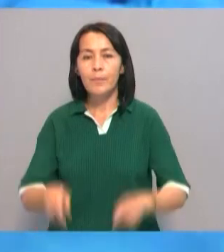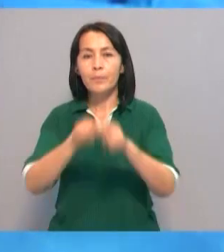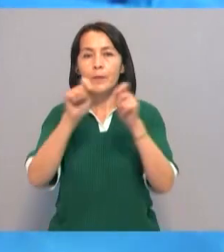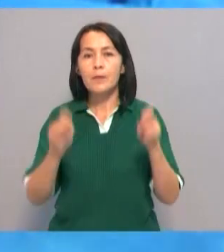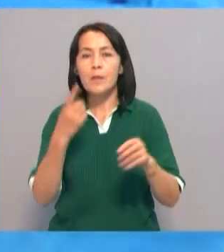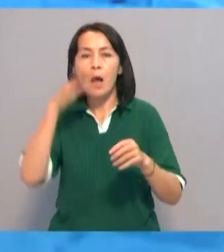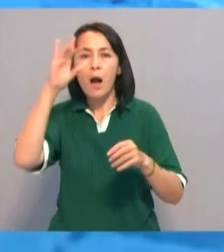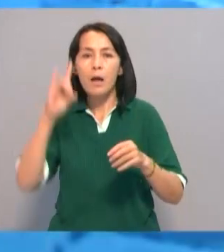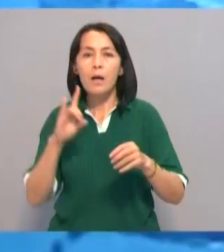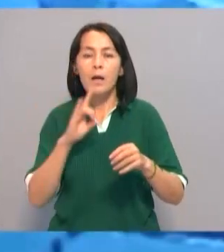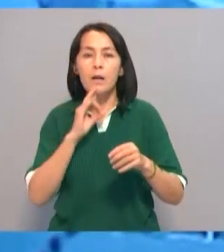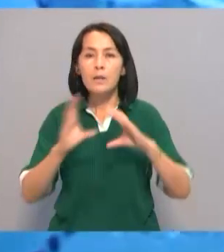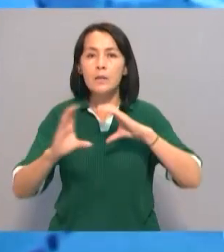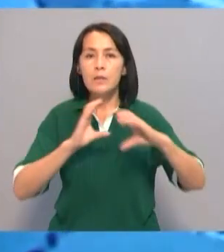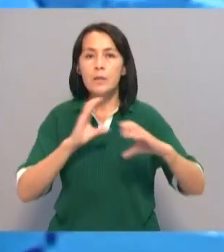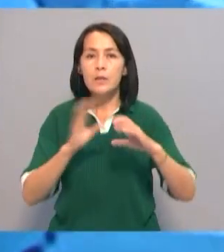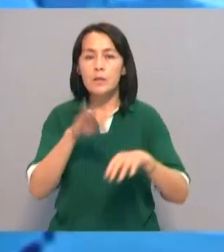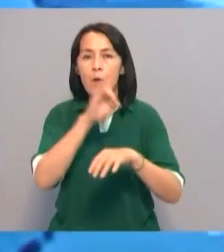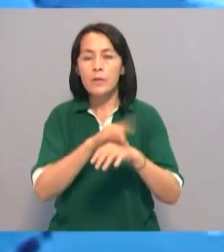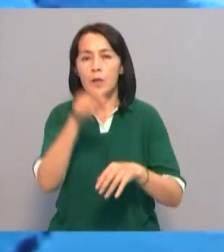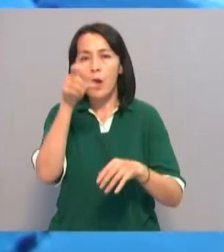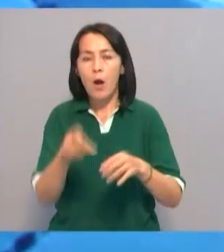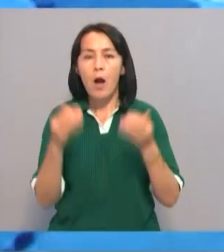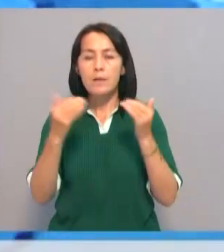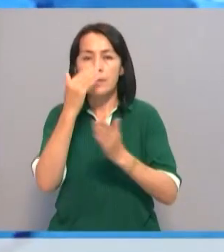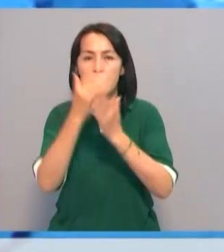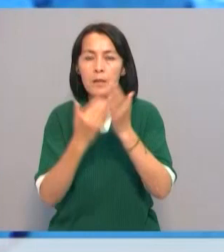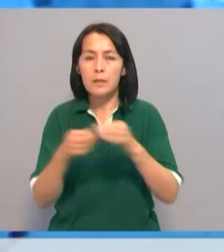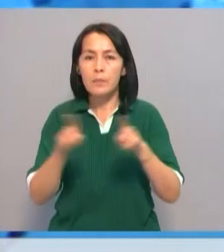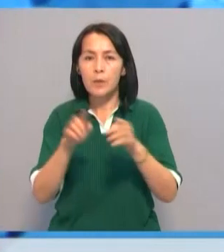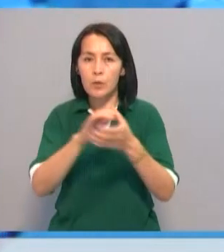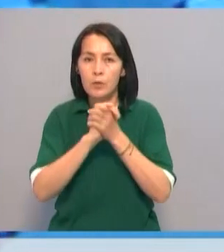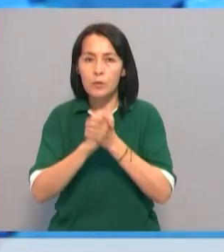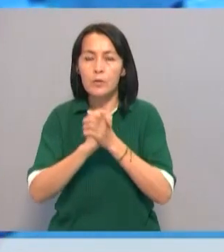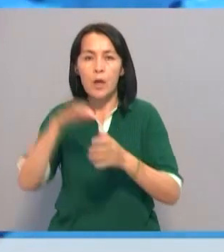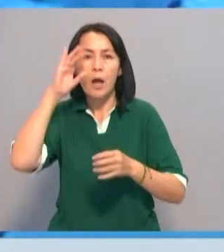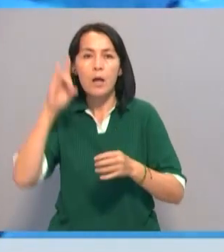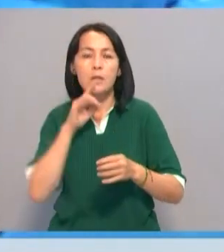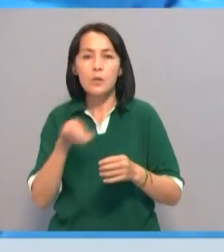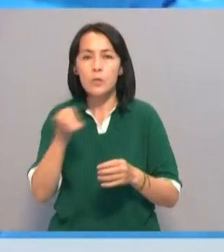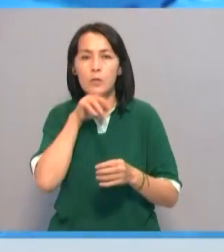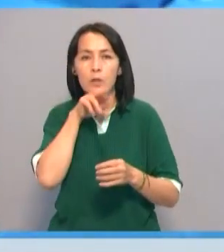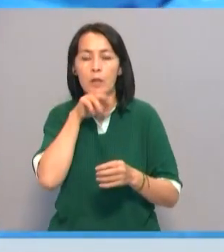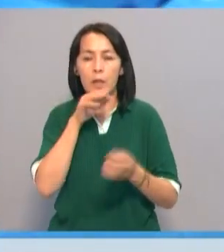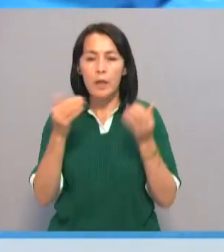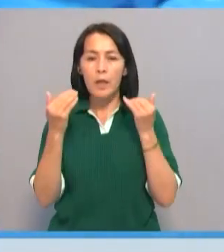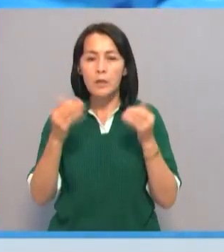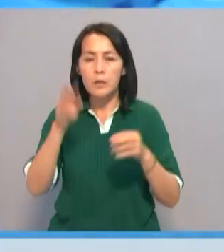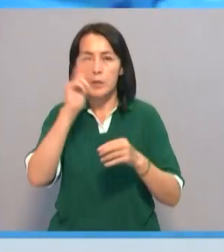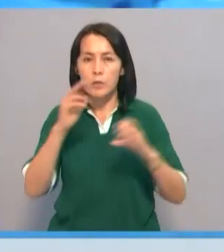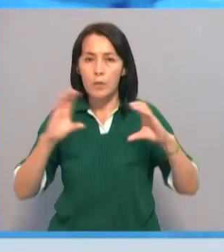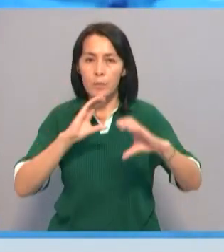Открылся первый в Казахстане институт искусственного интеллекта в рамках сотрудничества Казахстана и Южной Кореи.